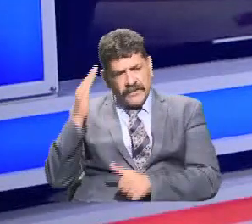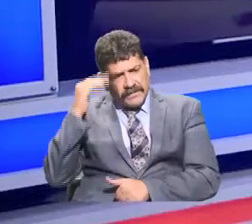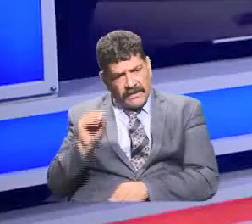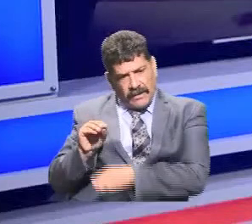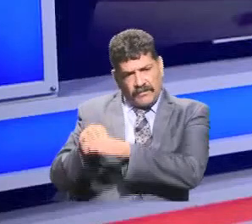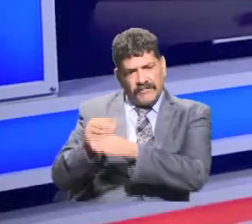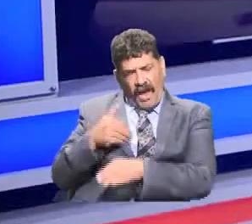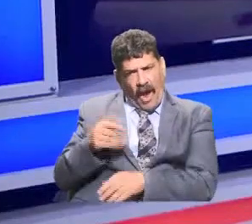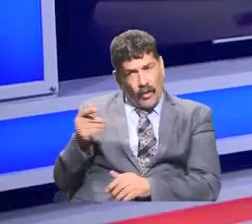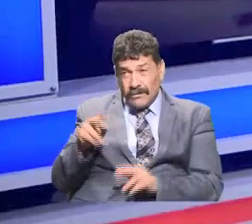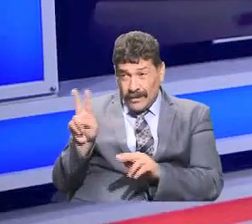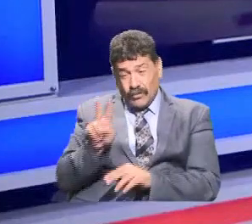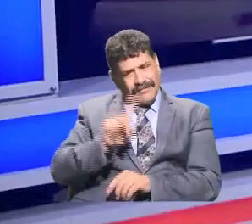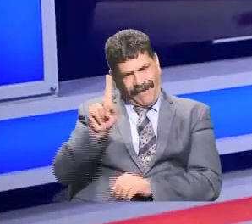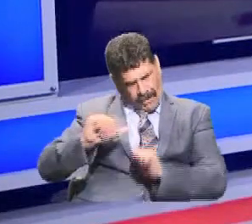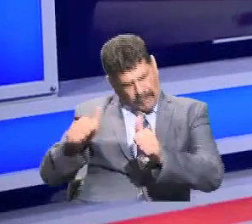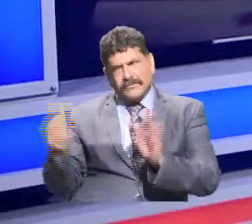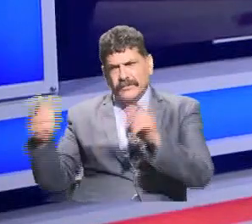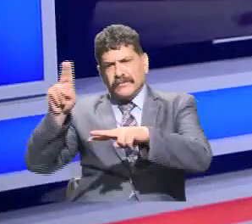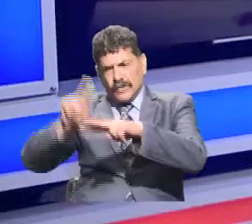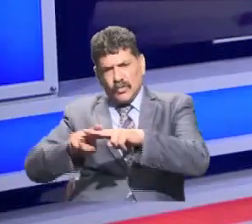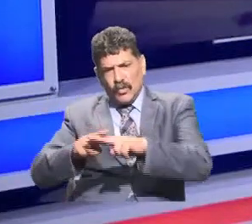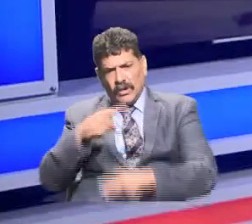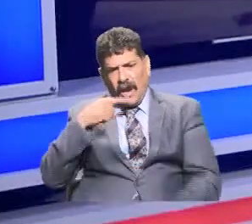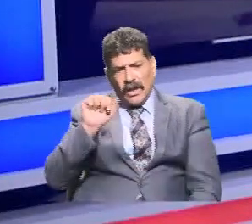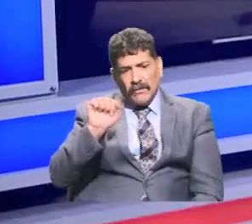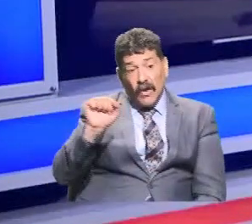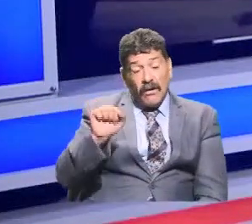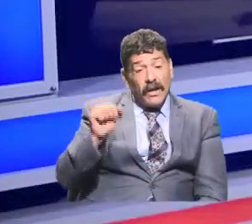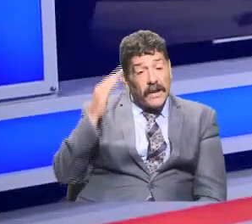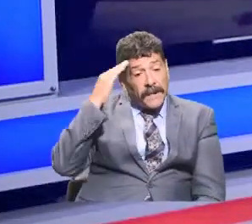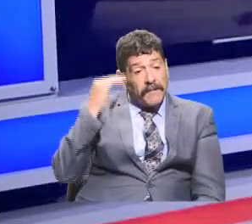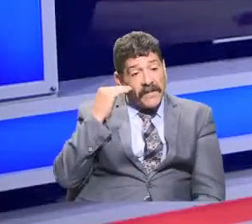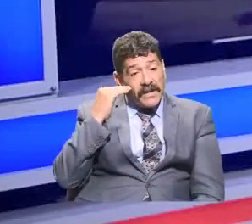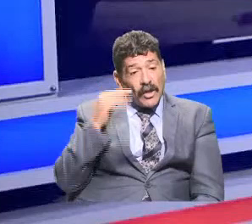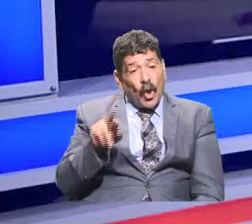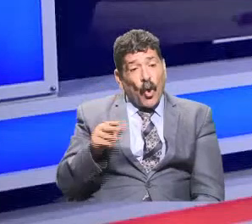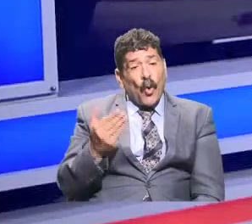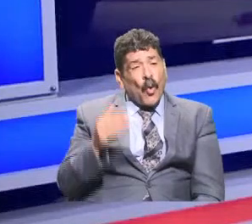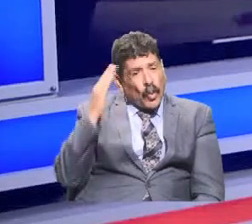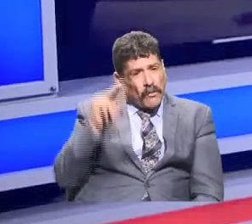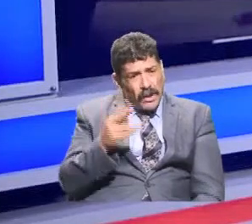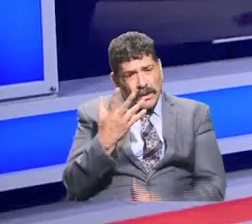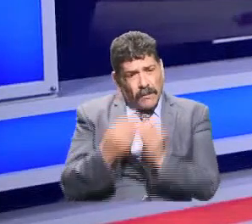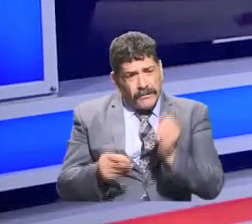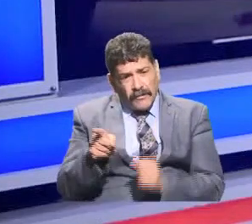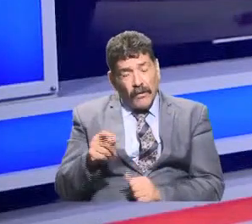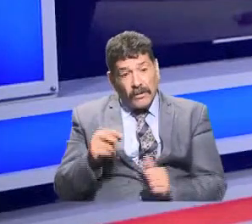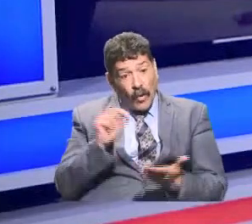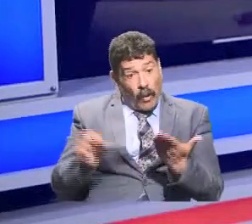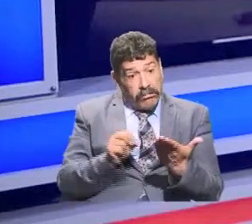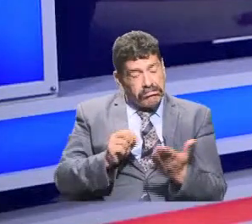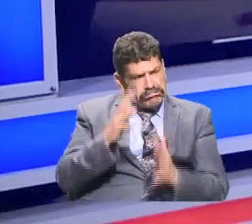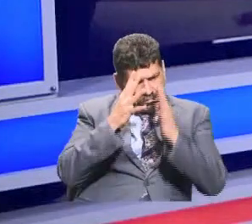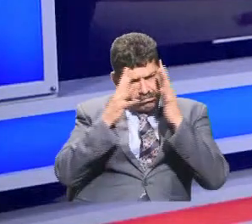الا اكون متفرجا هذه كلمات غسان لابنه اخته لميس لم يكن كنفاني اديبا فقط